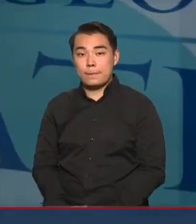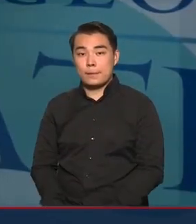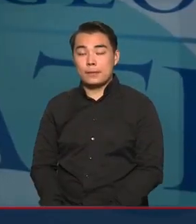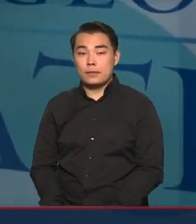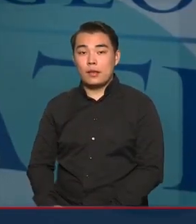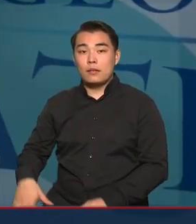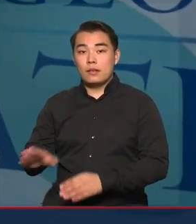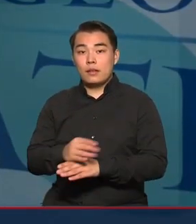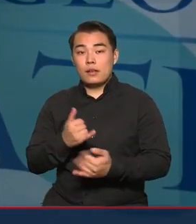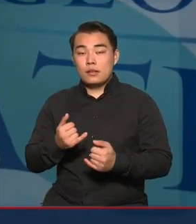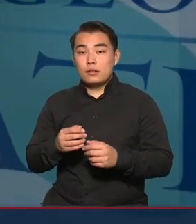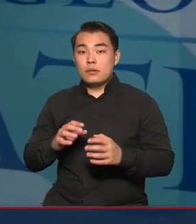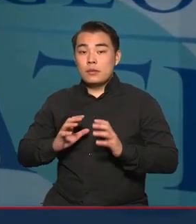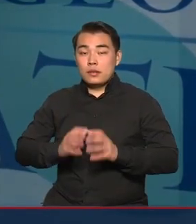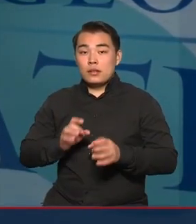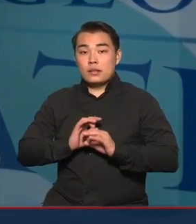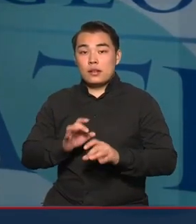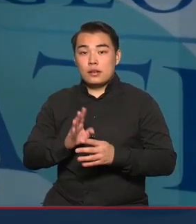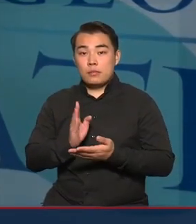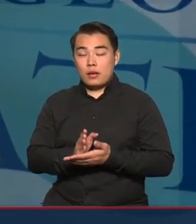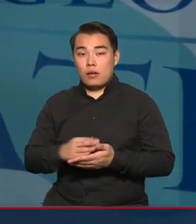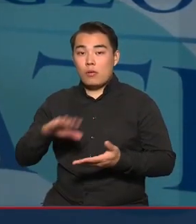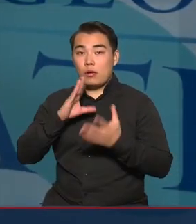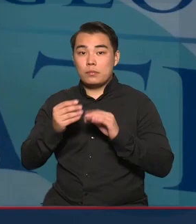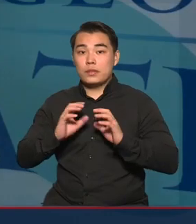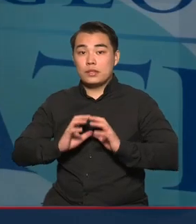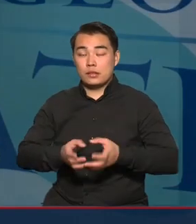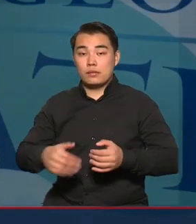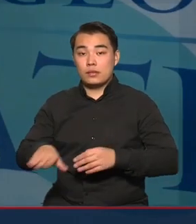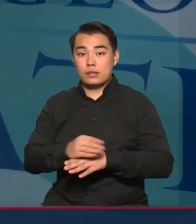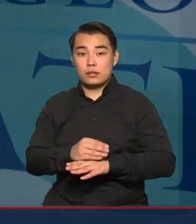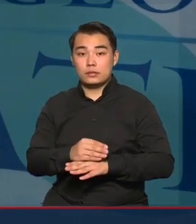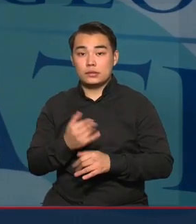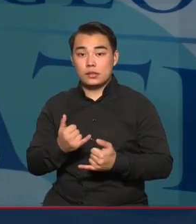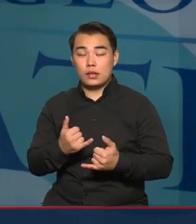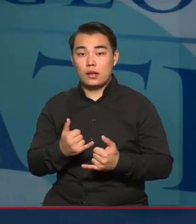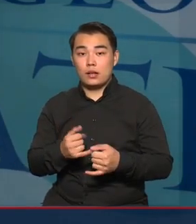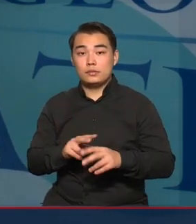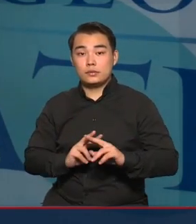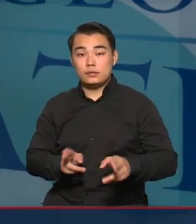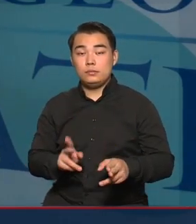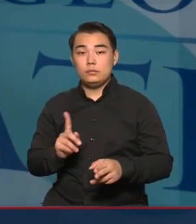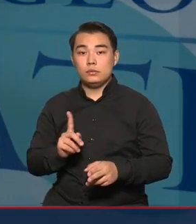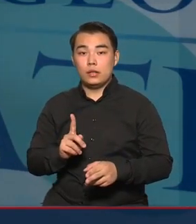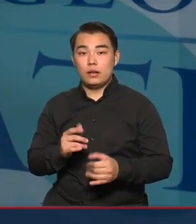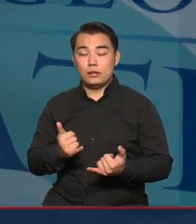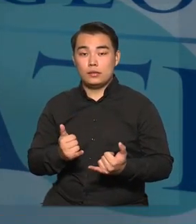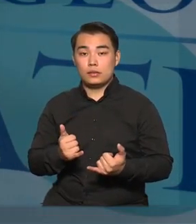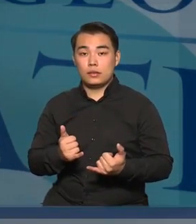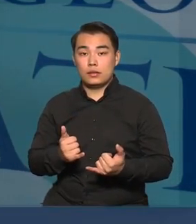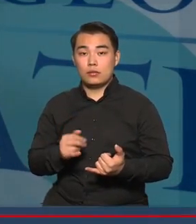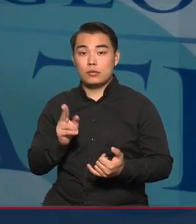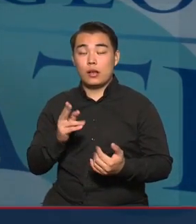бүкіл дүниежүзілік те осылайды. Бүкіл дүниежүзілікте осылай бір тәуелді осындай су